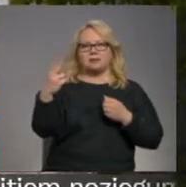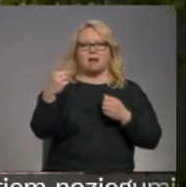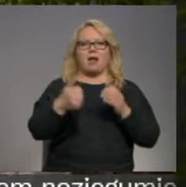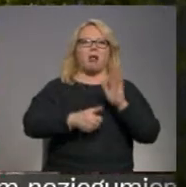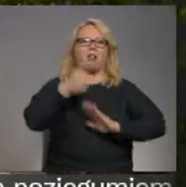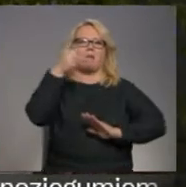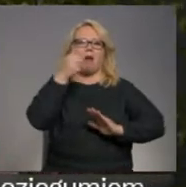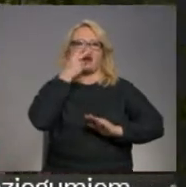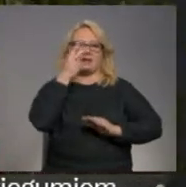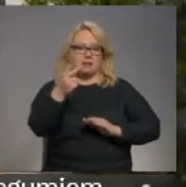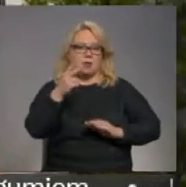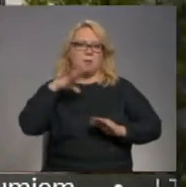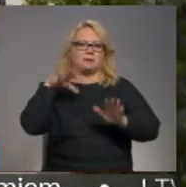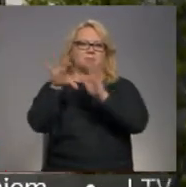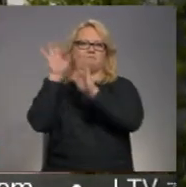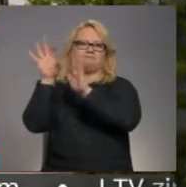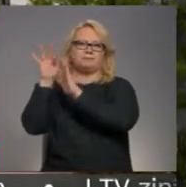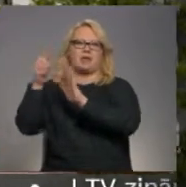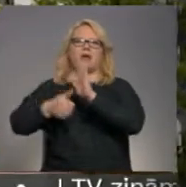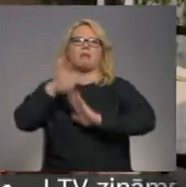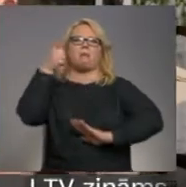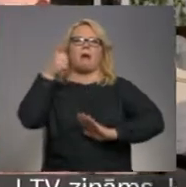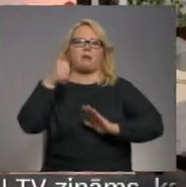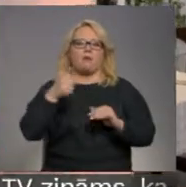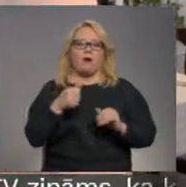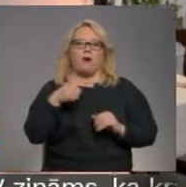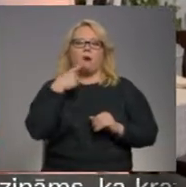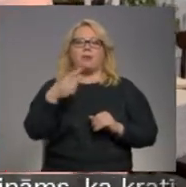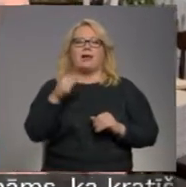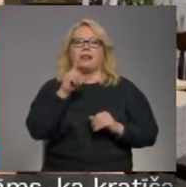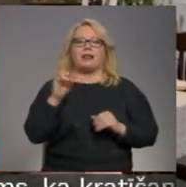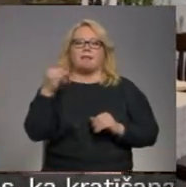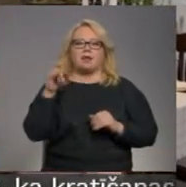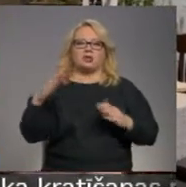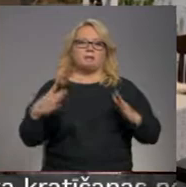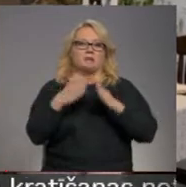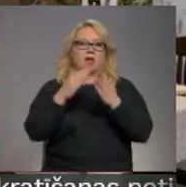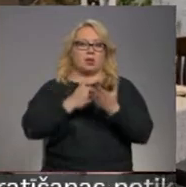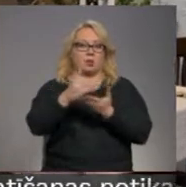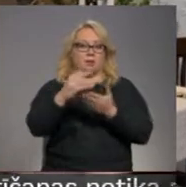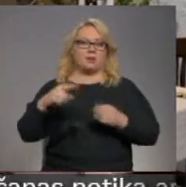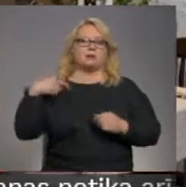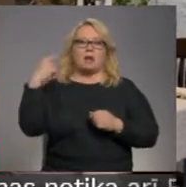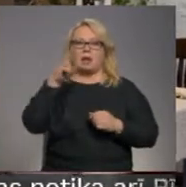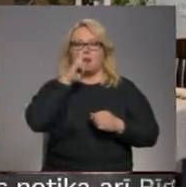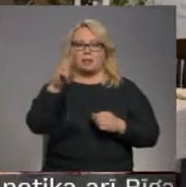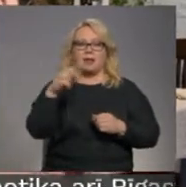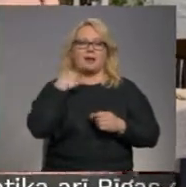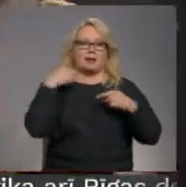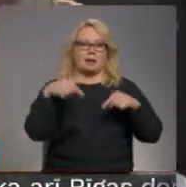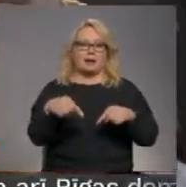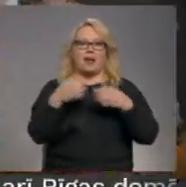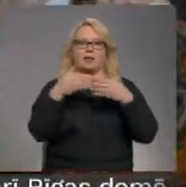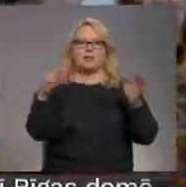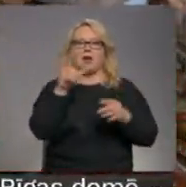vislabāk izskatās, un tad arī paņemsim tās labākās odziņas. Lībiešiem svētki turpinās. Jau nākamajā nedēļā Rīgā tiks